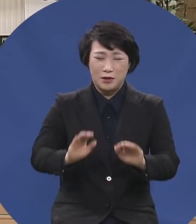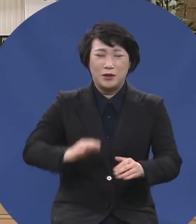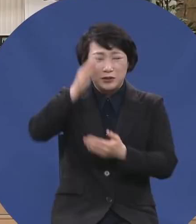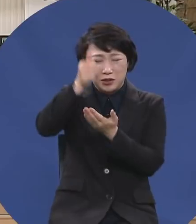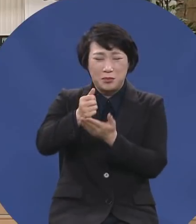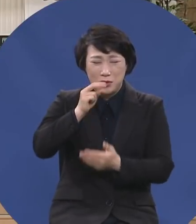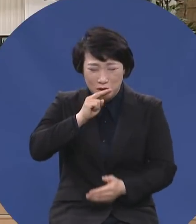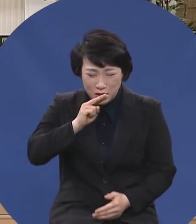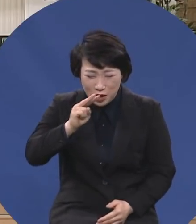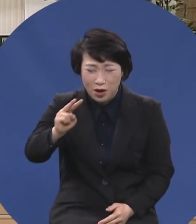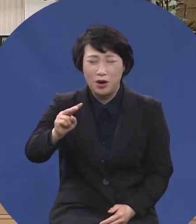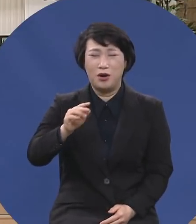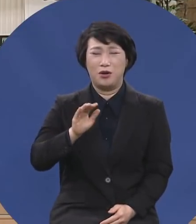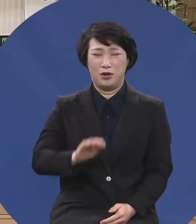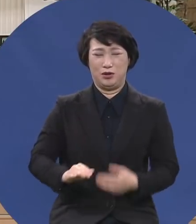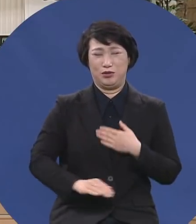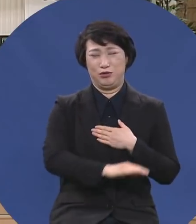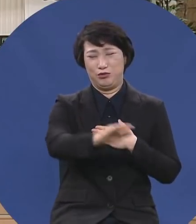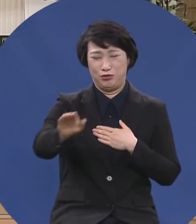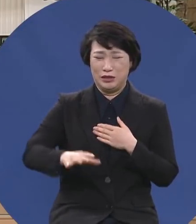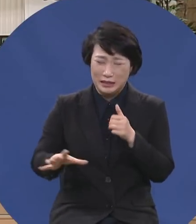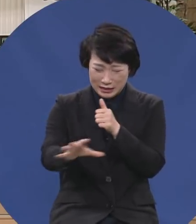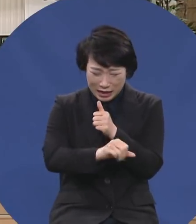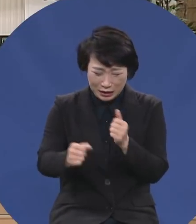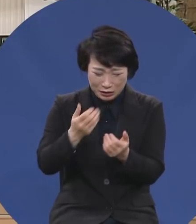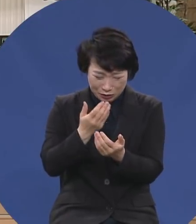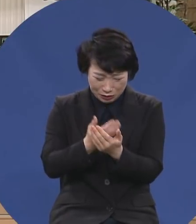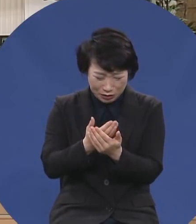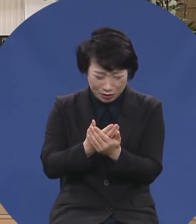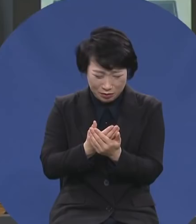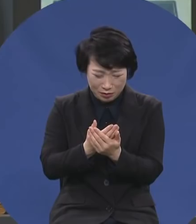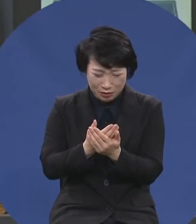성령이여, 우리를 장악하시고